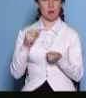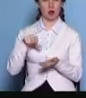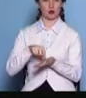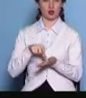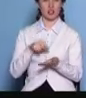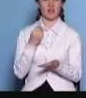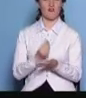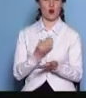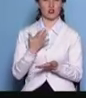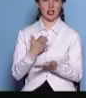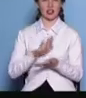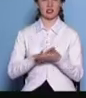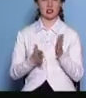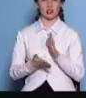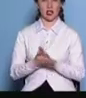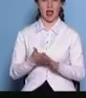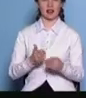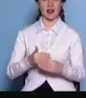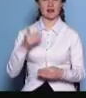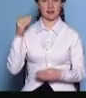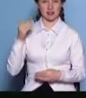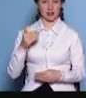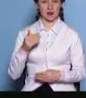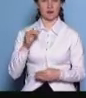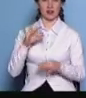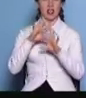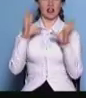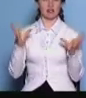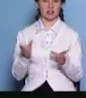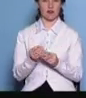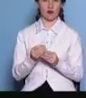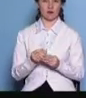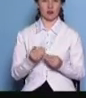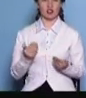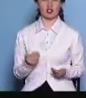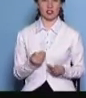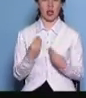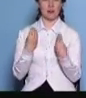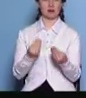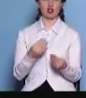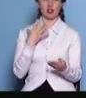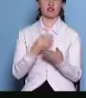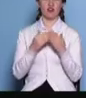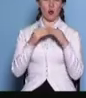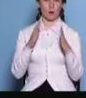оценке состояния несущих конструкций, всех систем жизнеобеспечения непосредственно в своем доме, в